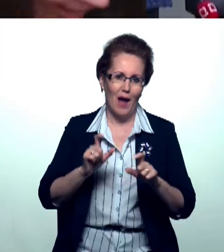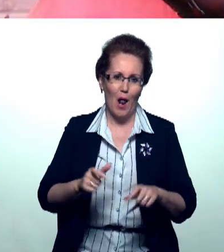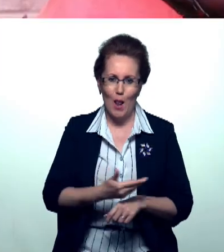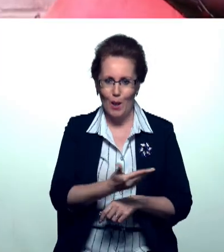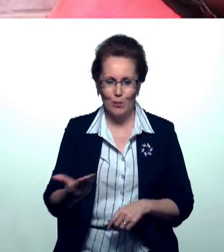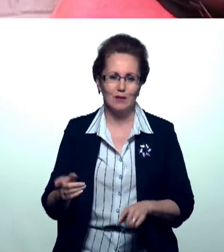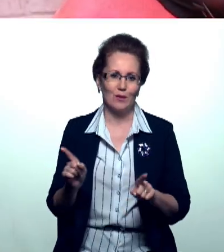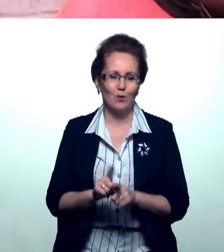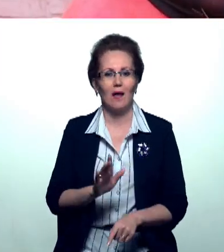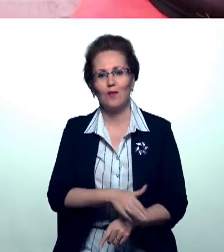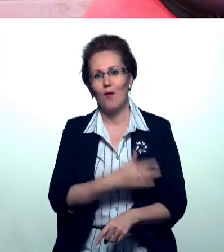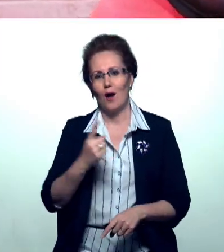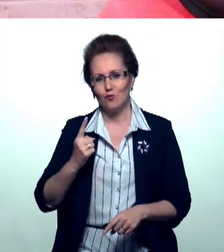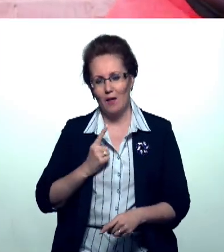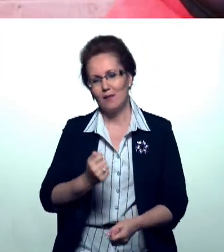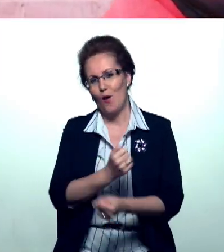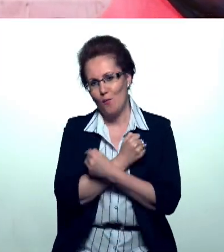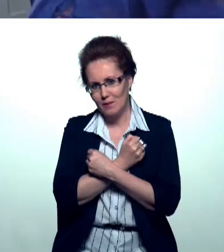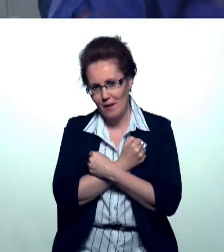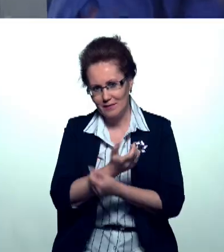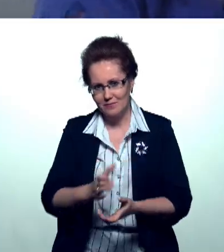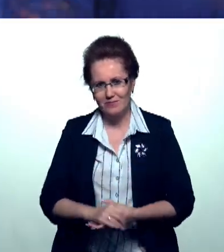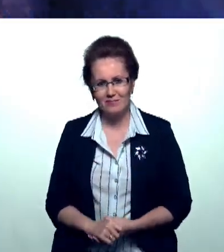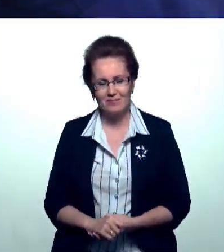И такие долгожданные для всех объятия.